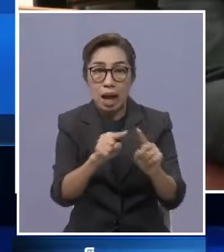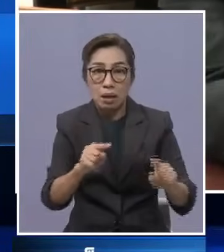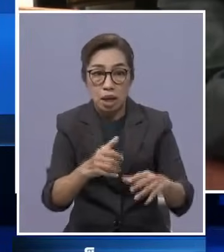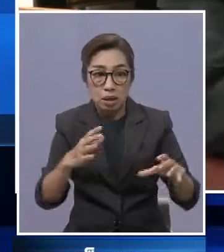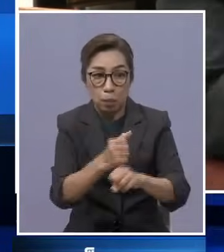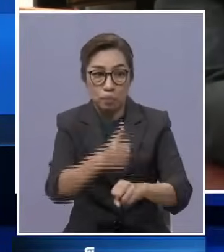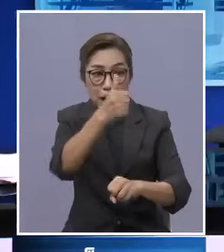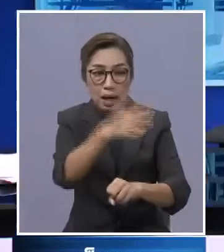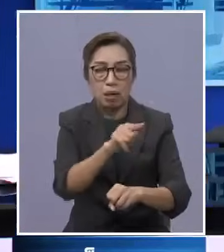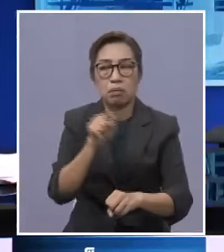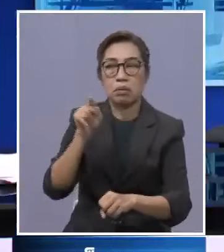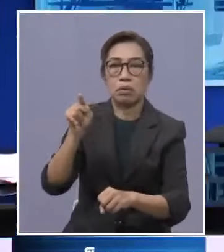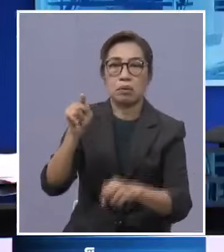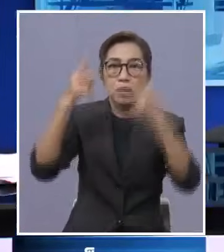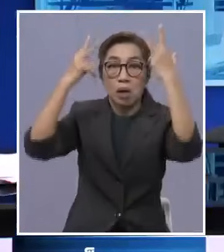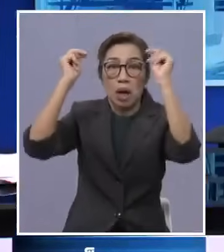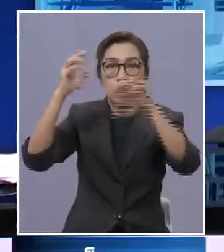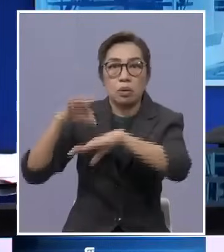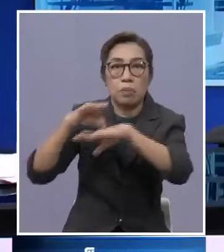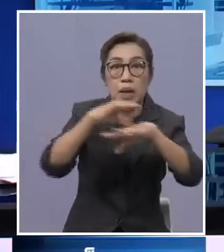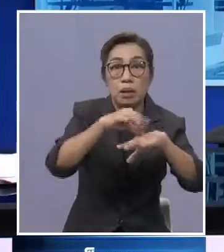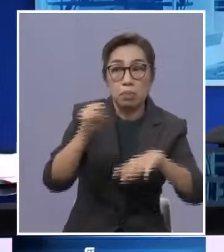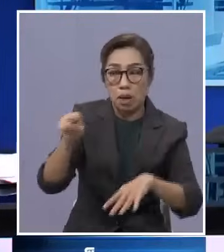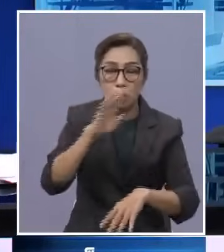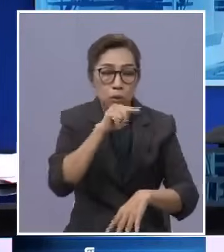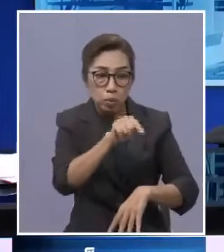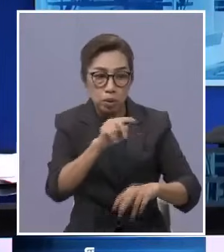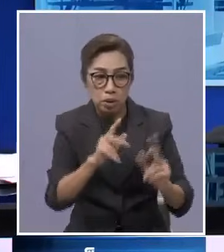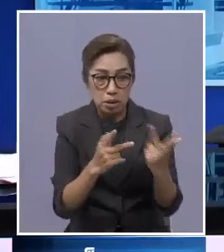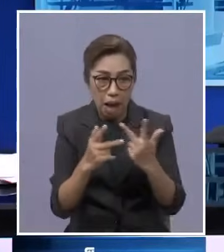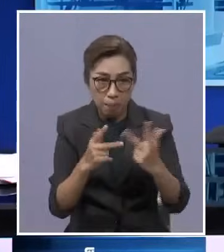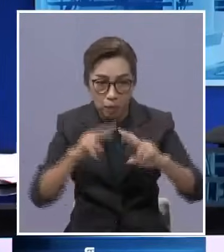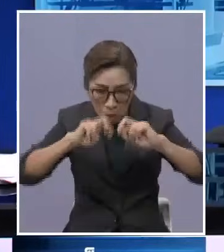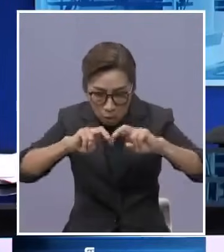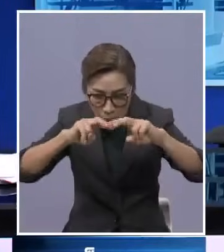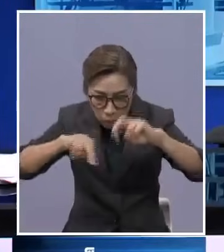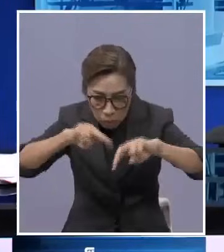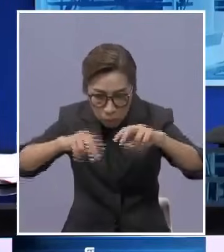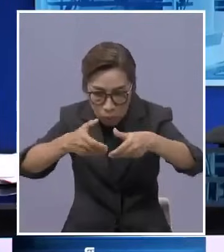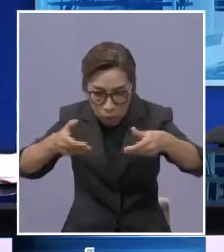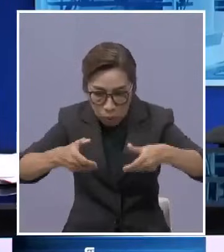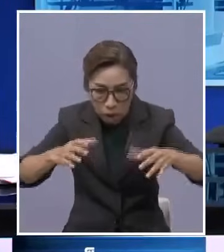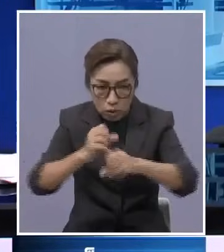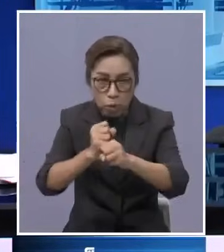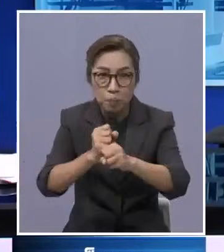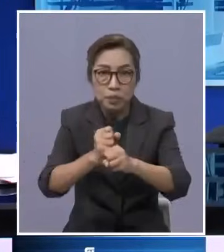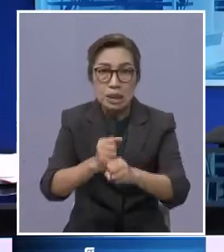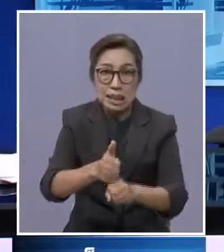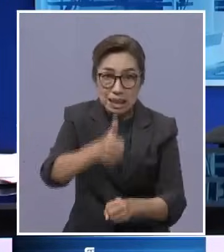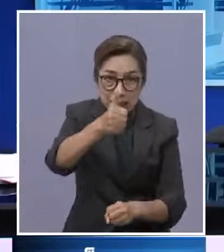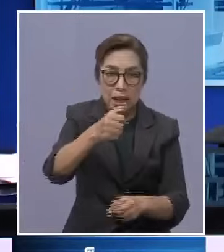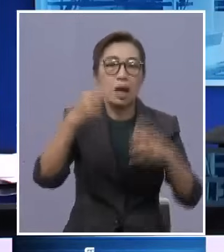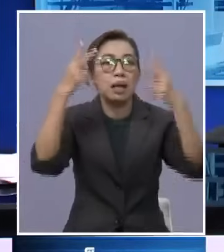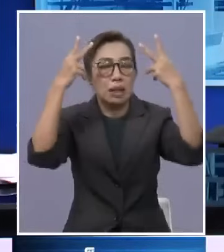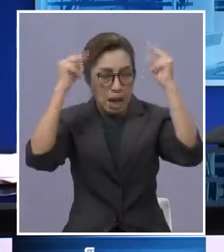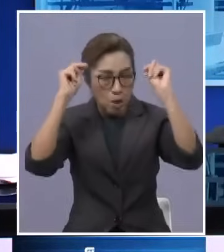ามถึงคนตั้งซึ่งคือนายกรัฐมนตรีถ้าผลออกมาประชาชนไขข้อกระจ่างนายกก็จะไขข้อกระจ่